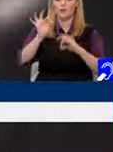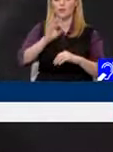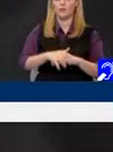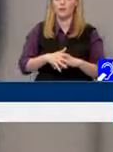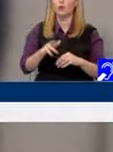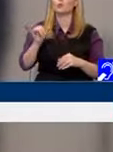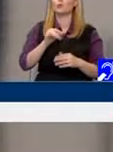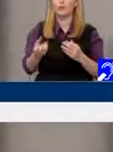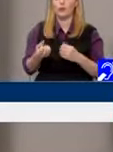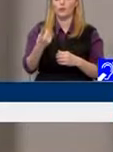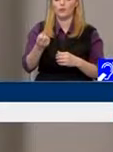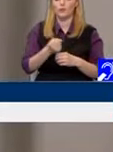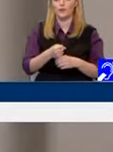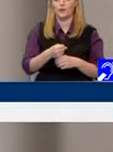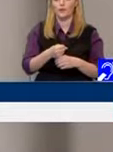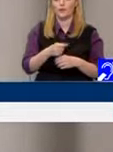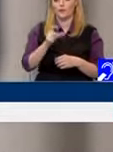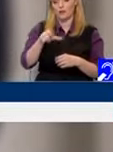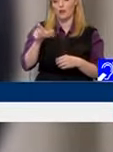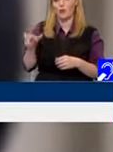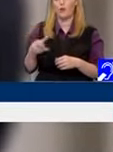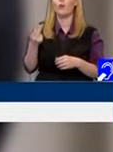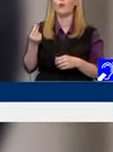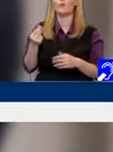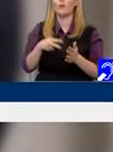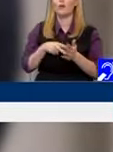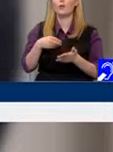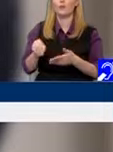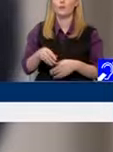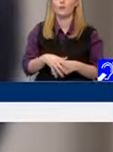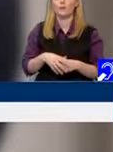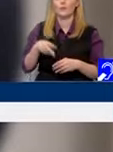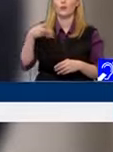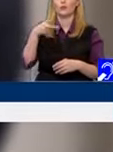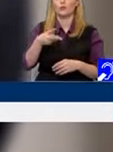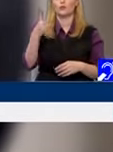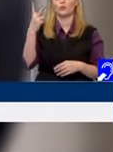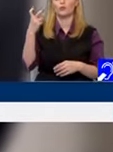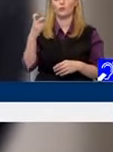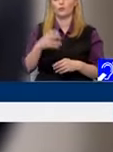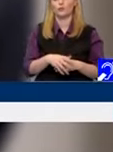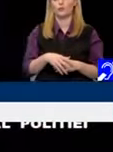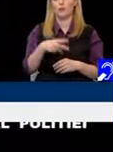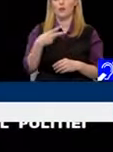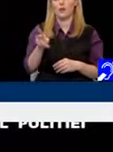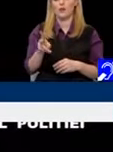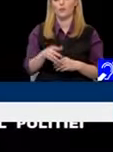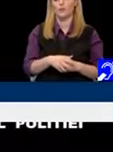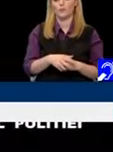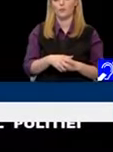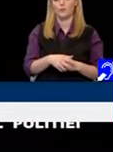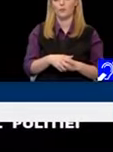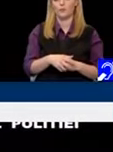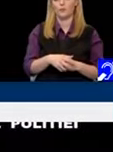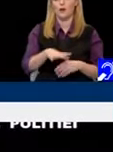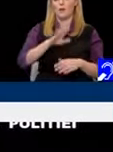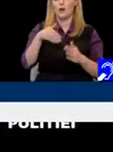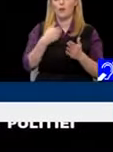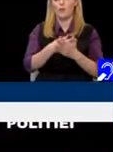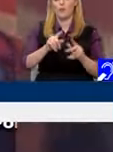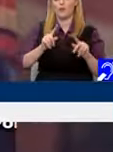ecstasy. De unde le-ați luat? Din Olanda. La ce preț le-ați procurat? 2200. De ce? Eu. Până acum, polițiștii au reținut